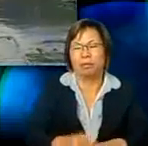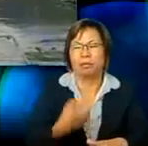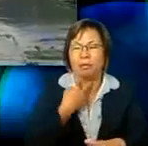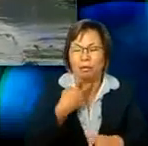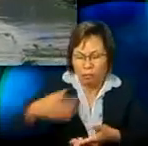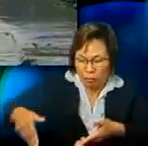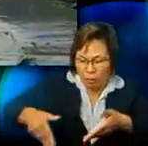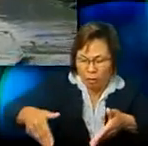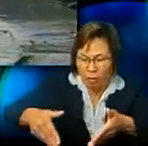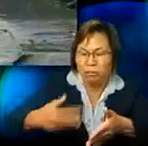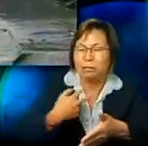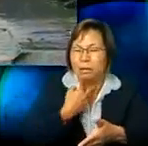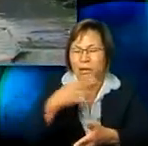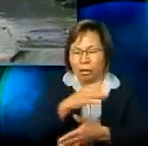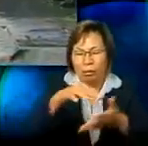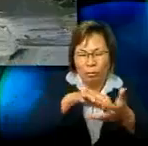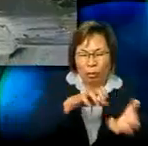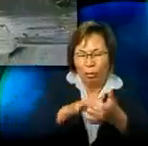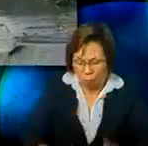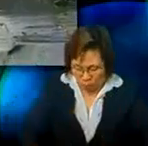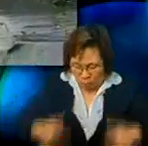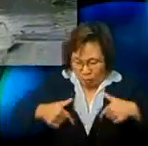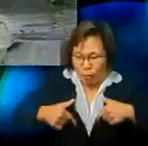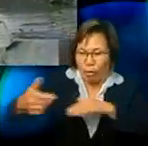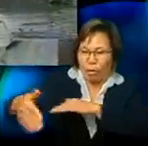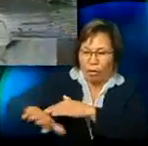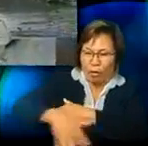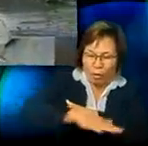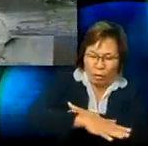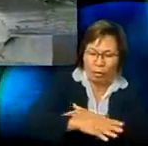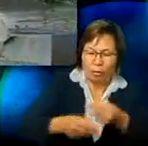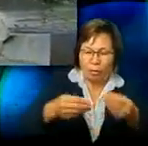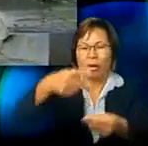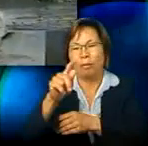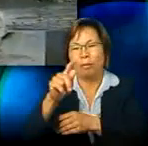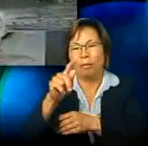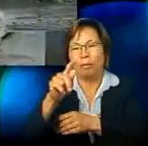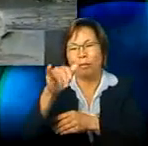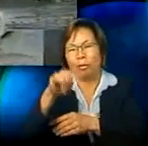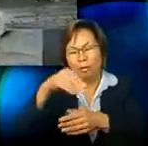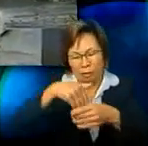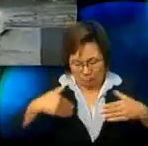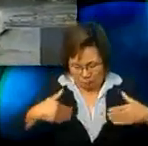sekadar menyekat aliran air, malah memusnahkan hidupan laut yang membekalkan protein dalam tubuh